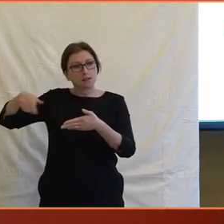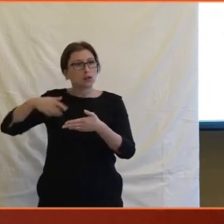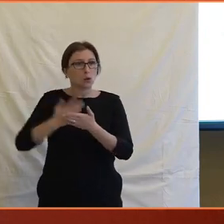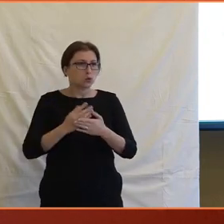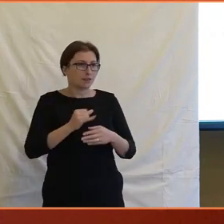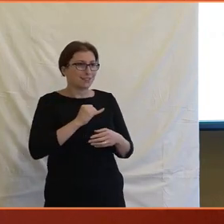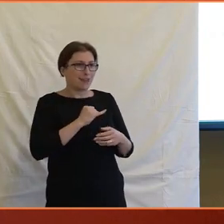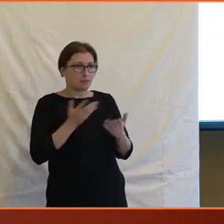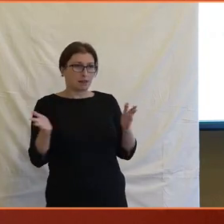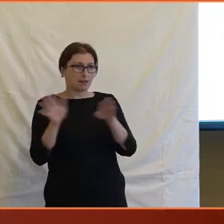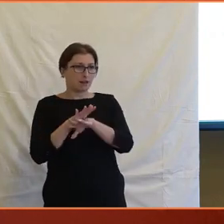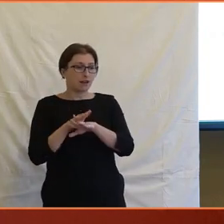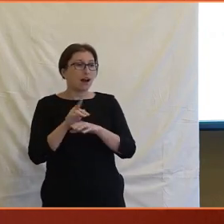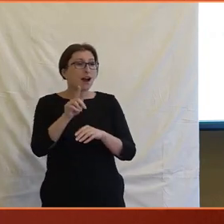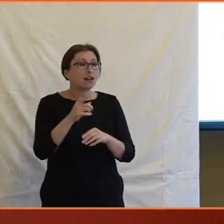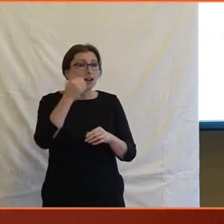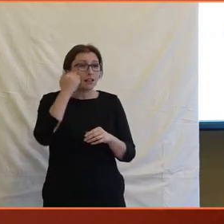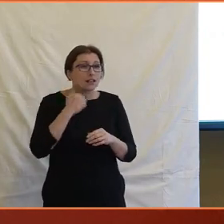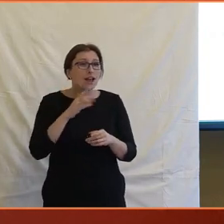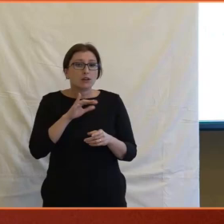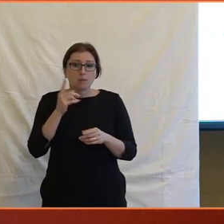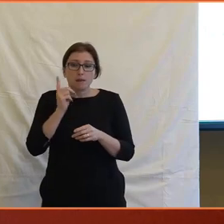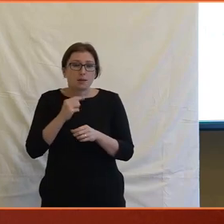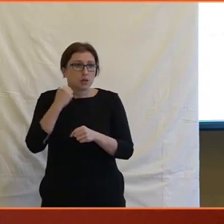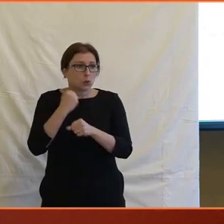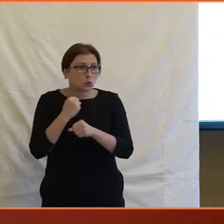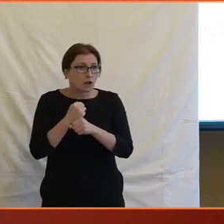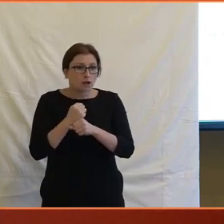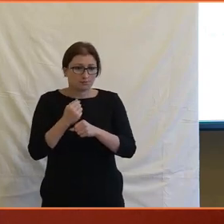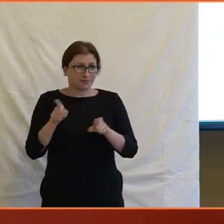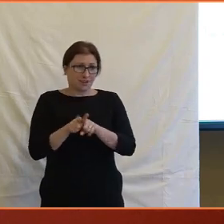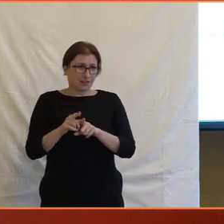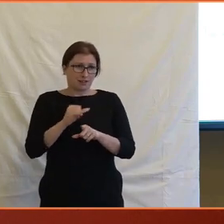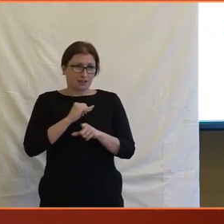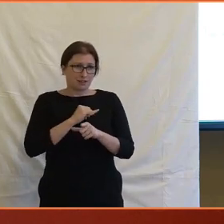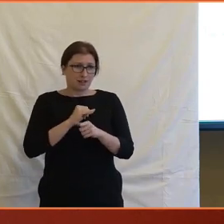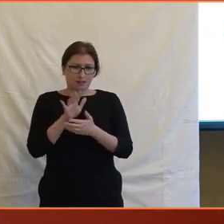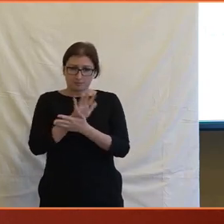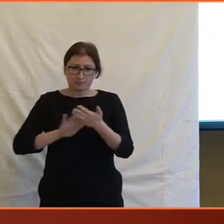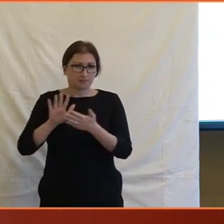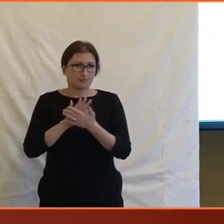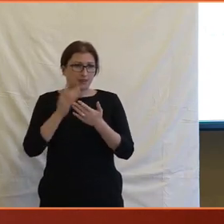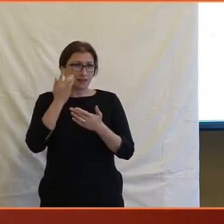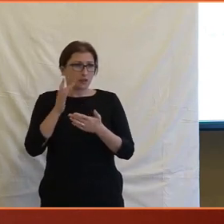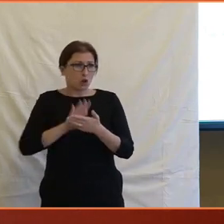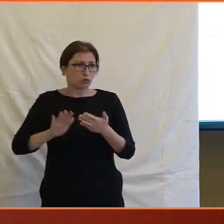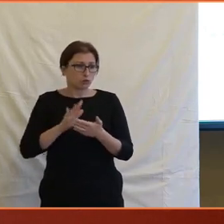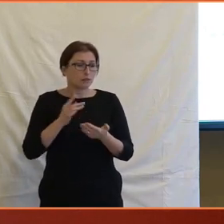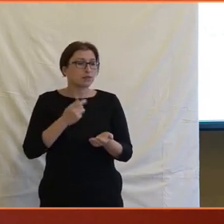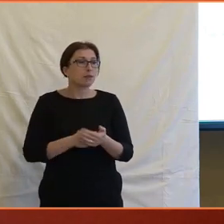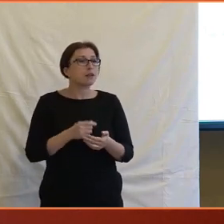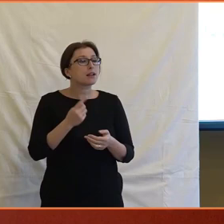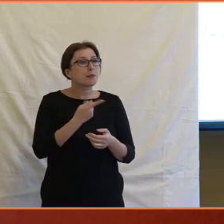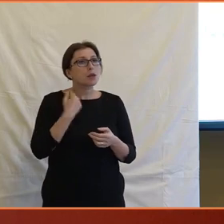Jenomže problém je, že pak to nezajímá ani ty lidi, kteří to mají aplikovat a něco k tomu dosáhnout. Takže jako my původním